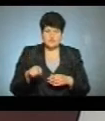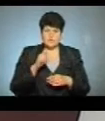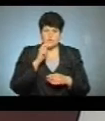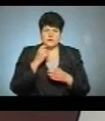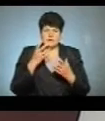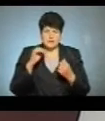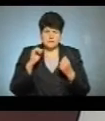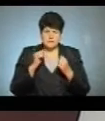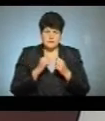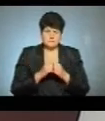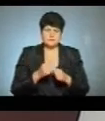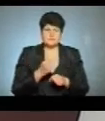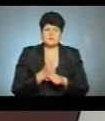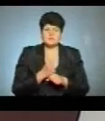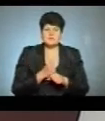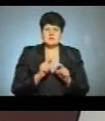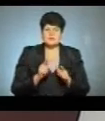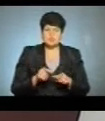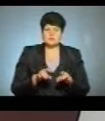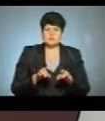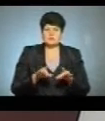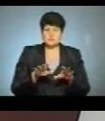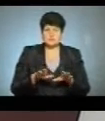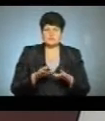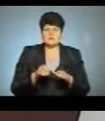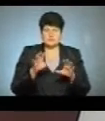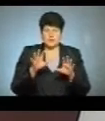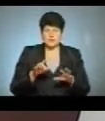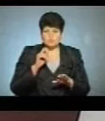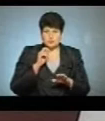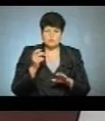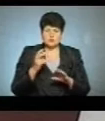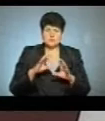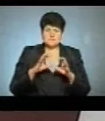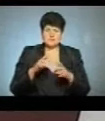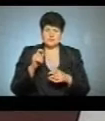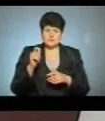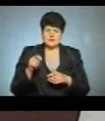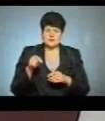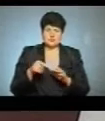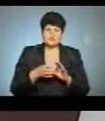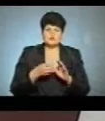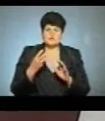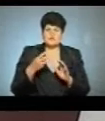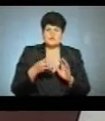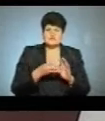примирення встановлений згідно із законом України про увічнення перемоги над нацизмом у Другій світовій війні у